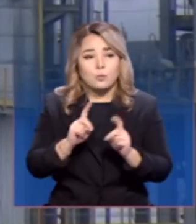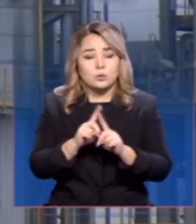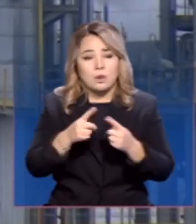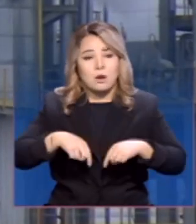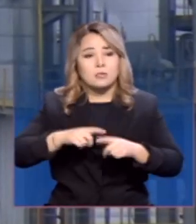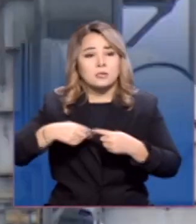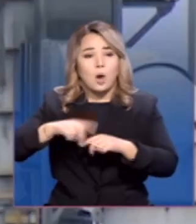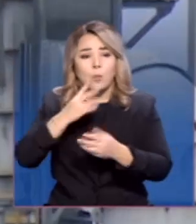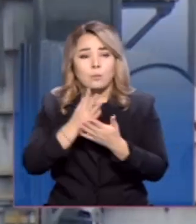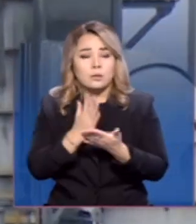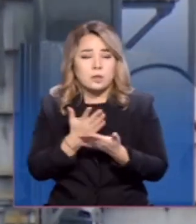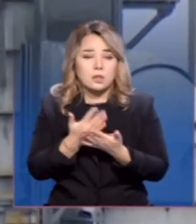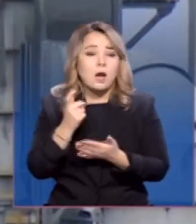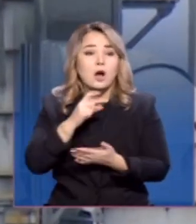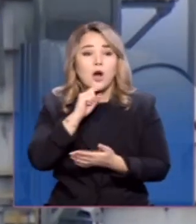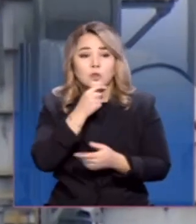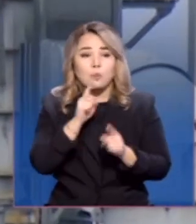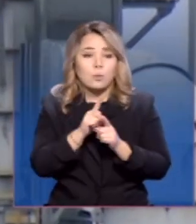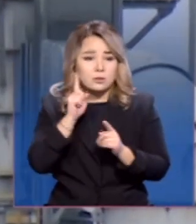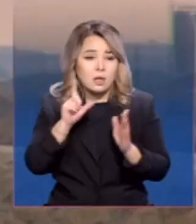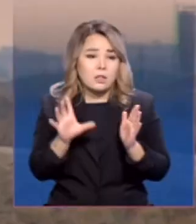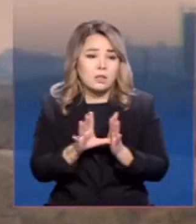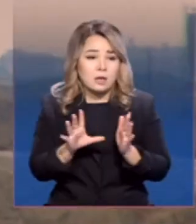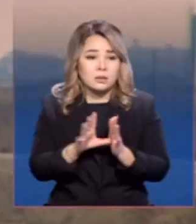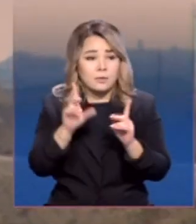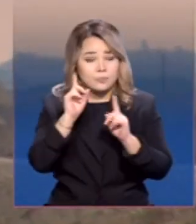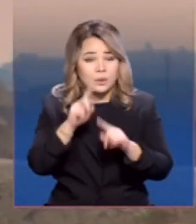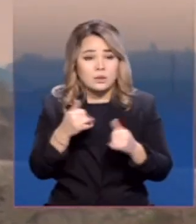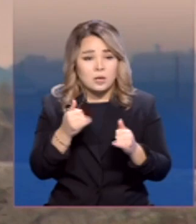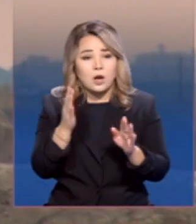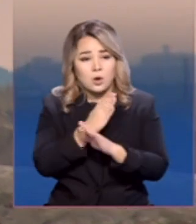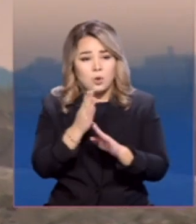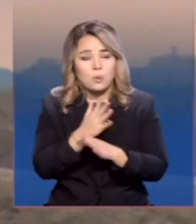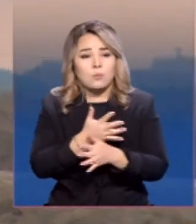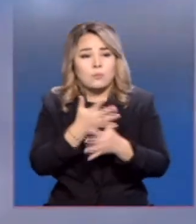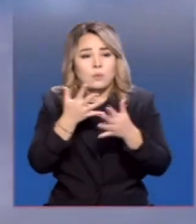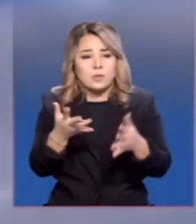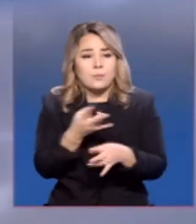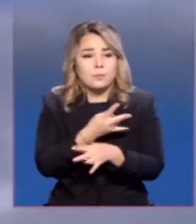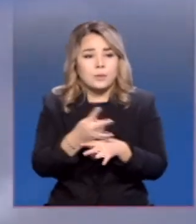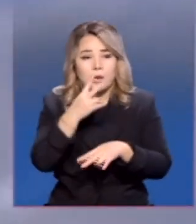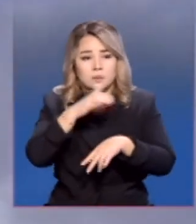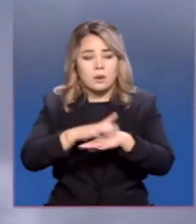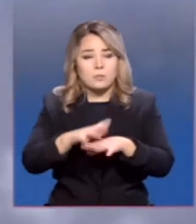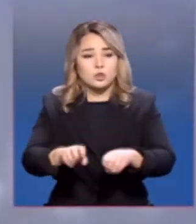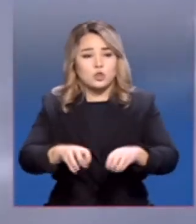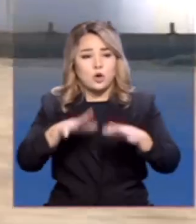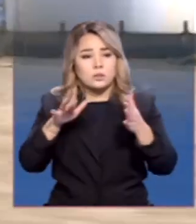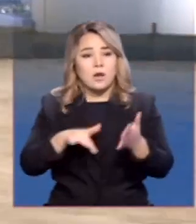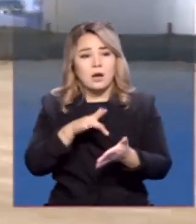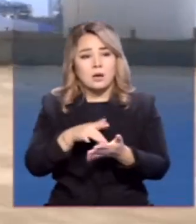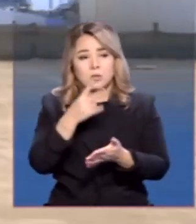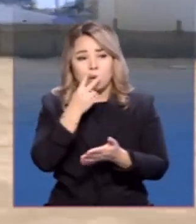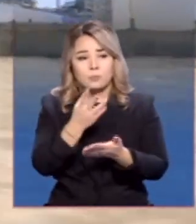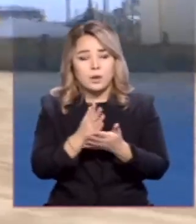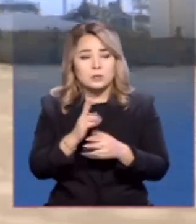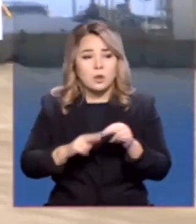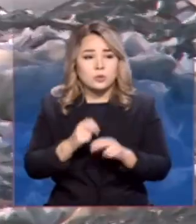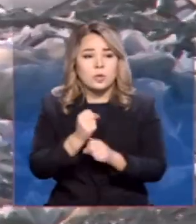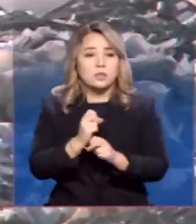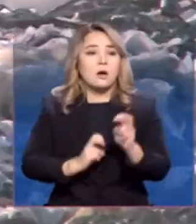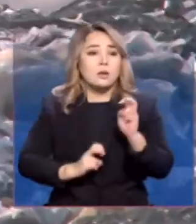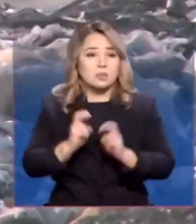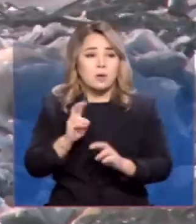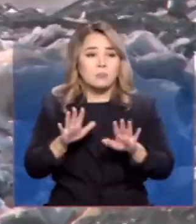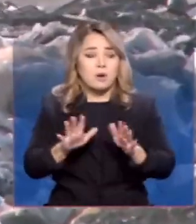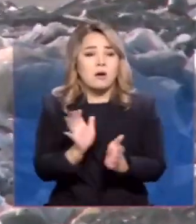тұр. Экономикасы қаншалықты қуатты болса, экологиясы да соншалықты өтті. Түтінге тұншыққан қала тынысты бітейтін ірі кәсіпорындар ғана